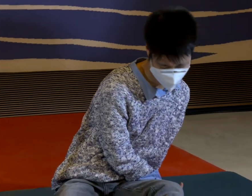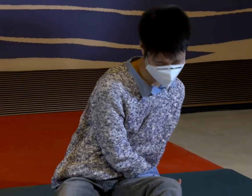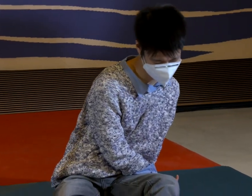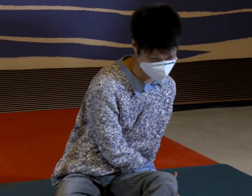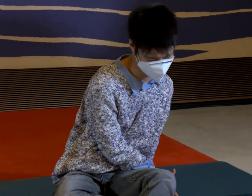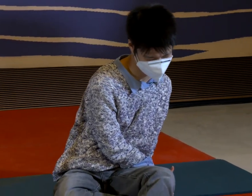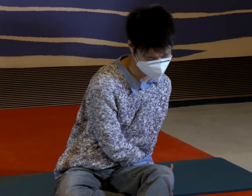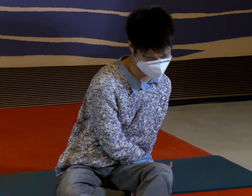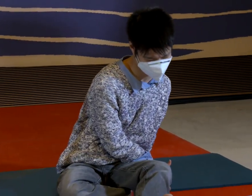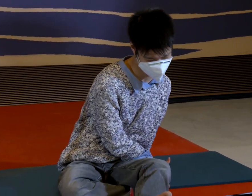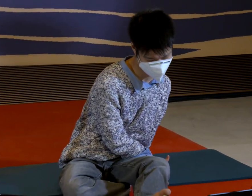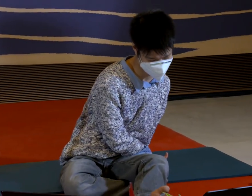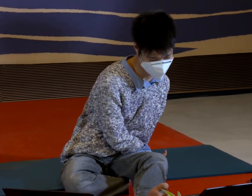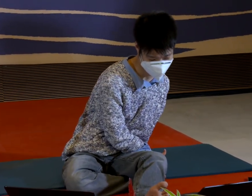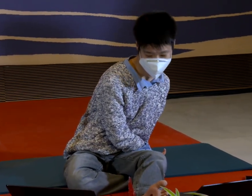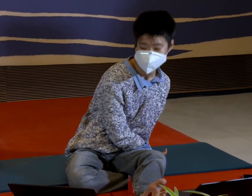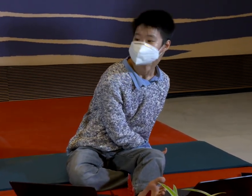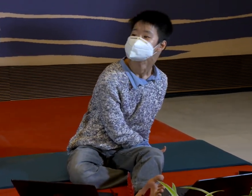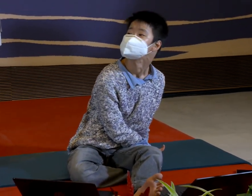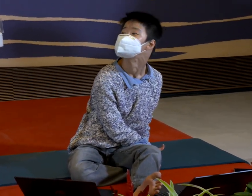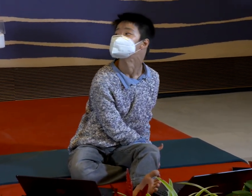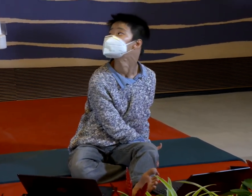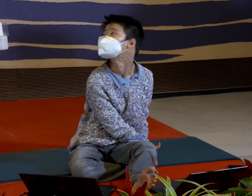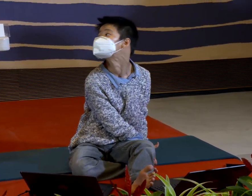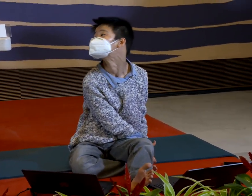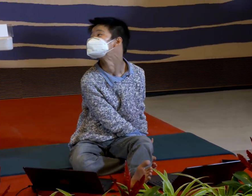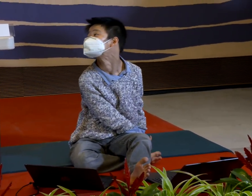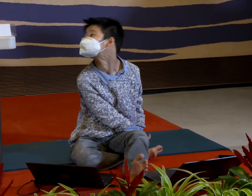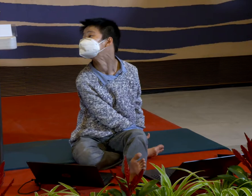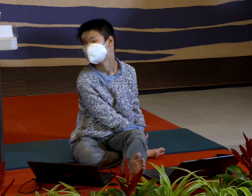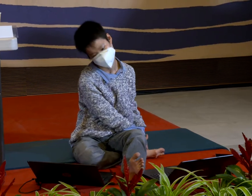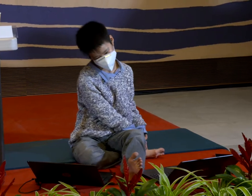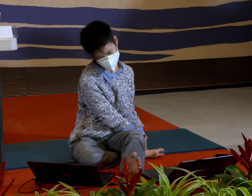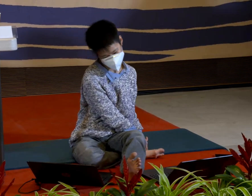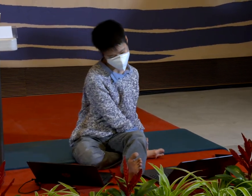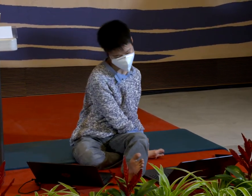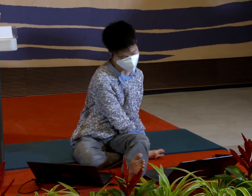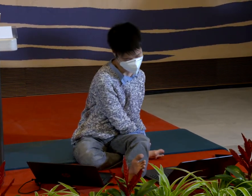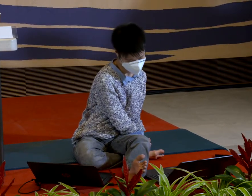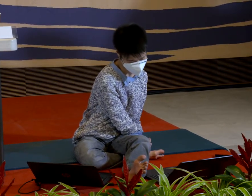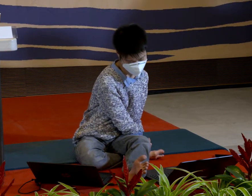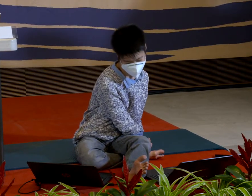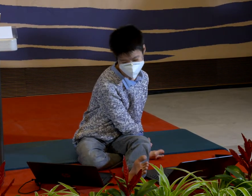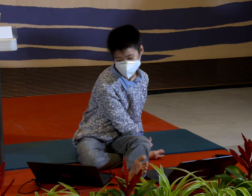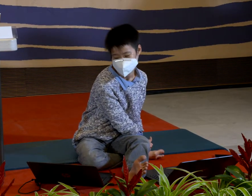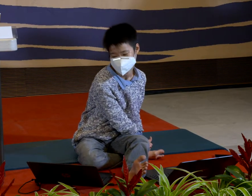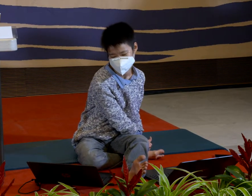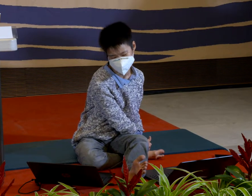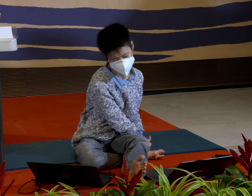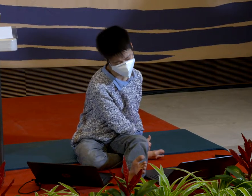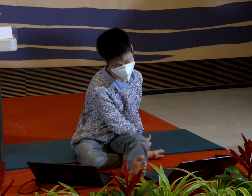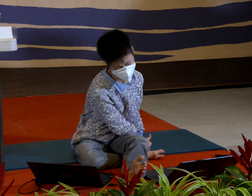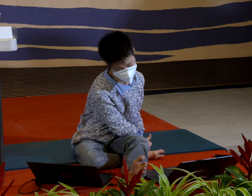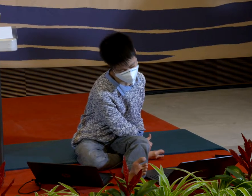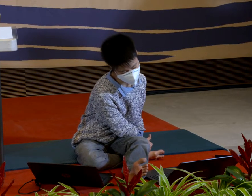arts produits par la culture valide, j'ai appris à être fier de mon corps. j'ai appris qu'il pouvait être création